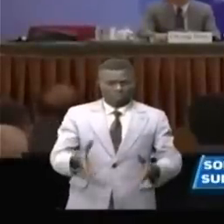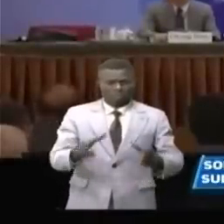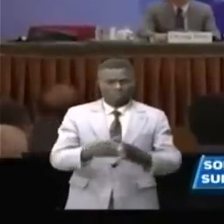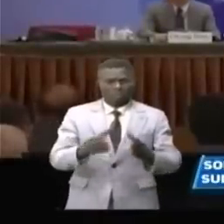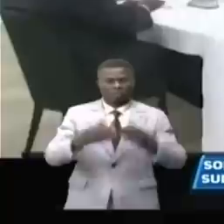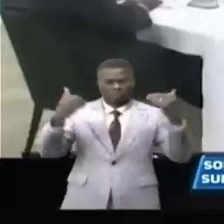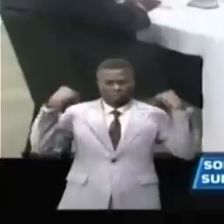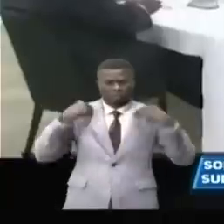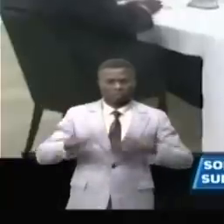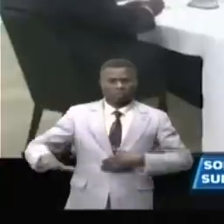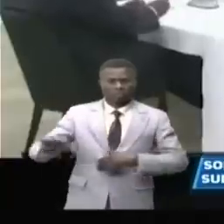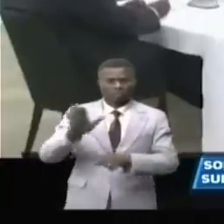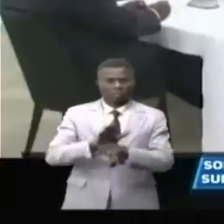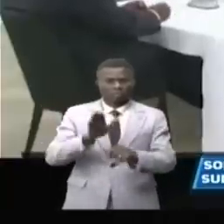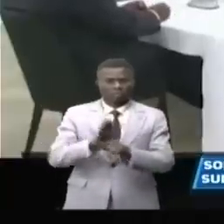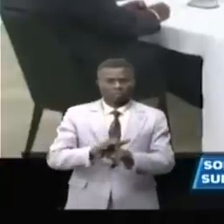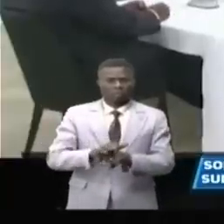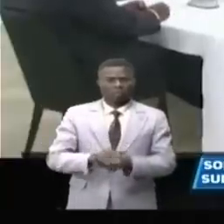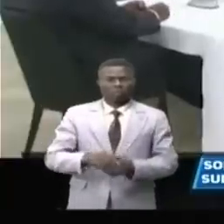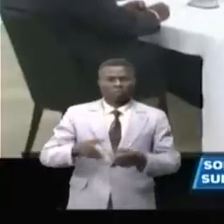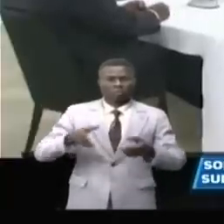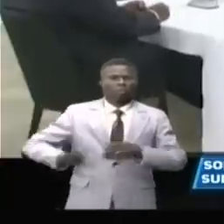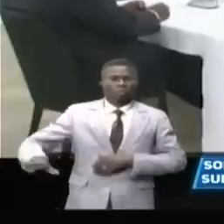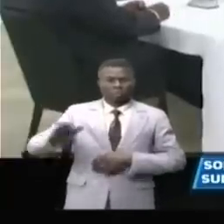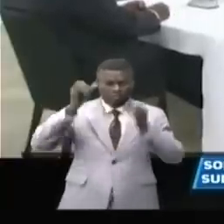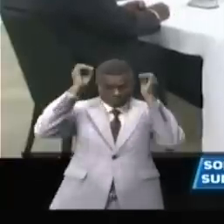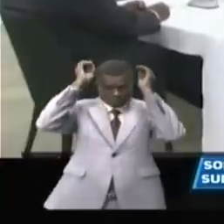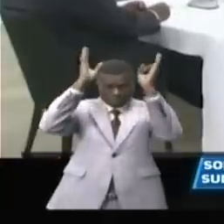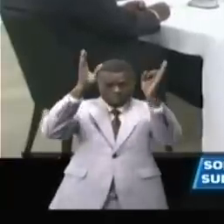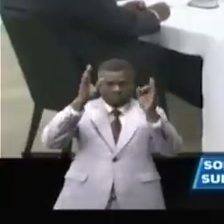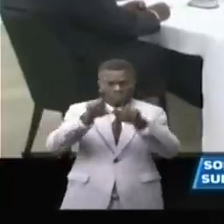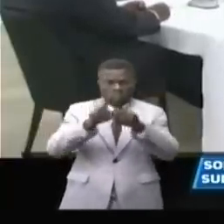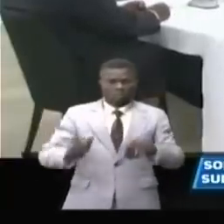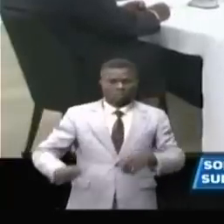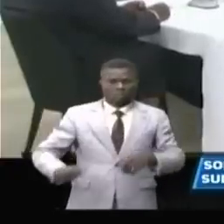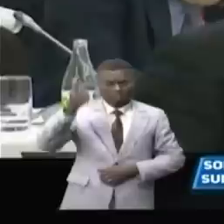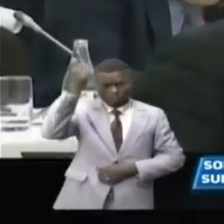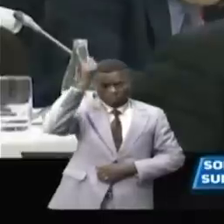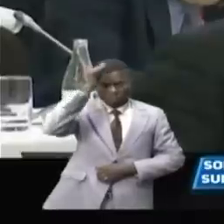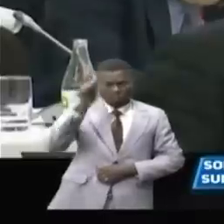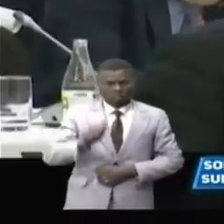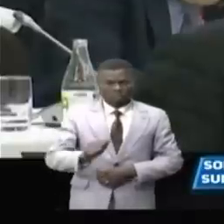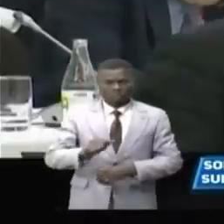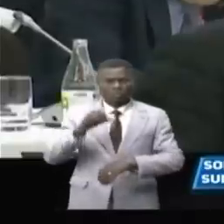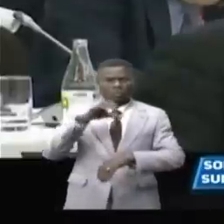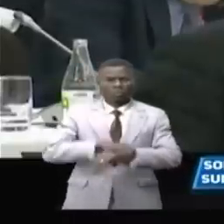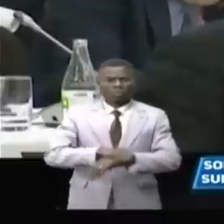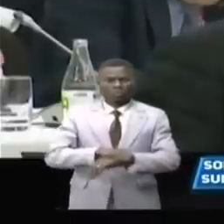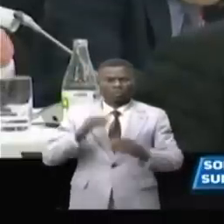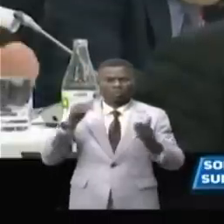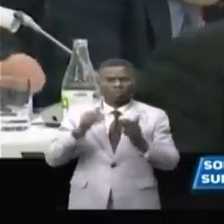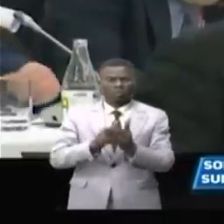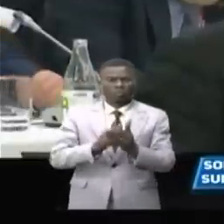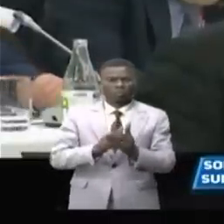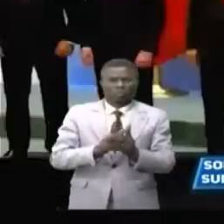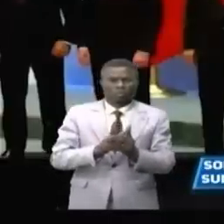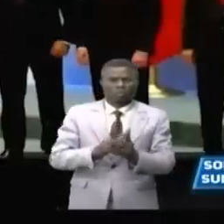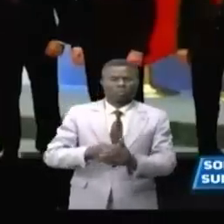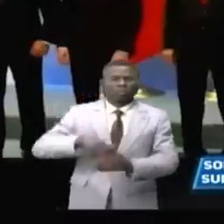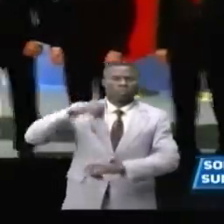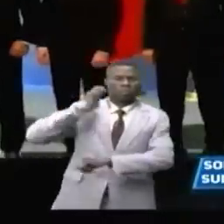d'État des pays membres, tels que le Brésil, l'Inde et l'Afrique du Sud. Suite à l'arrêt annoncé contre lui par la Cour